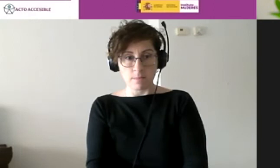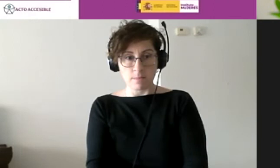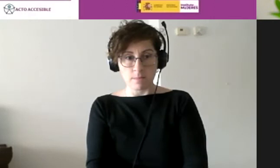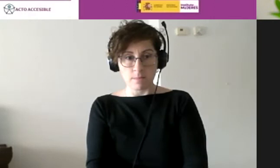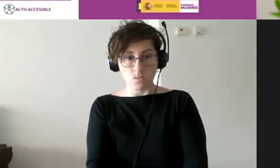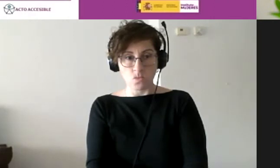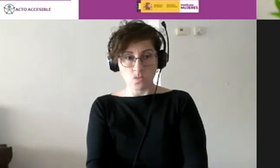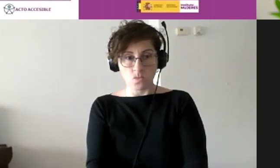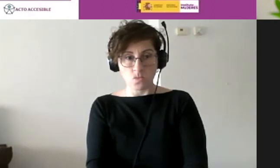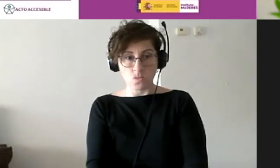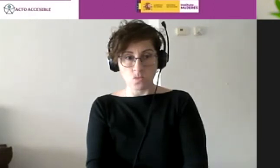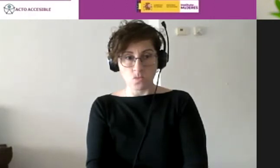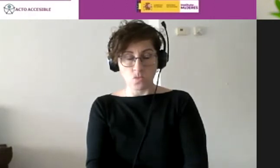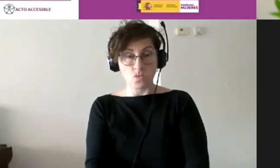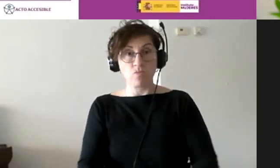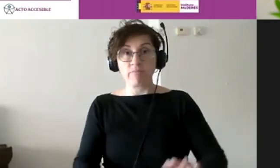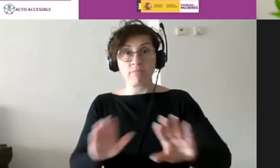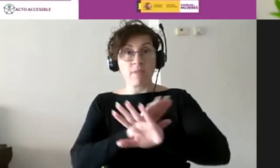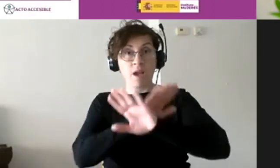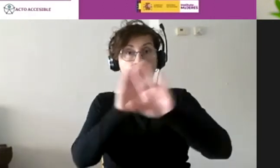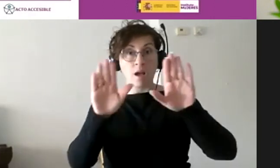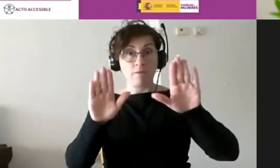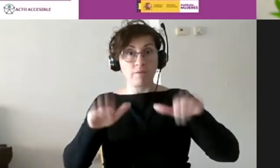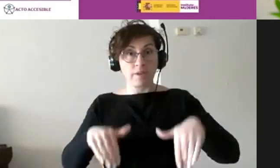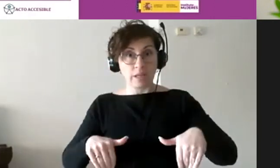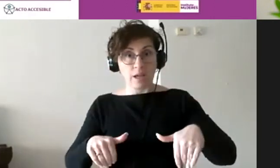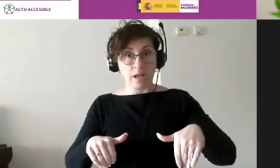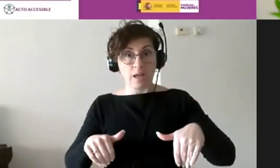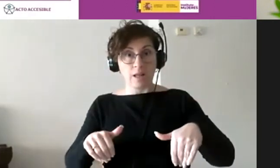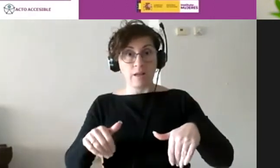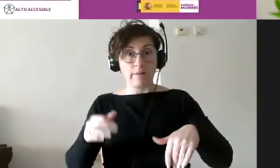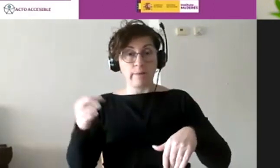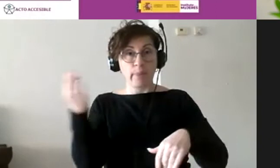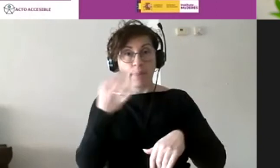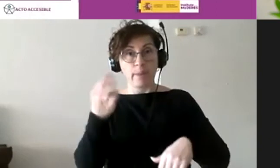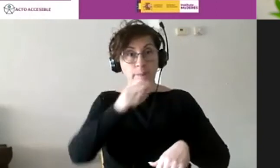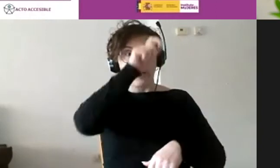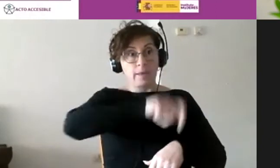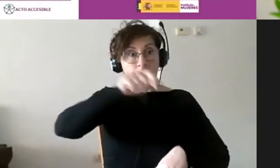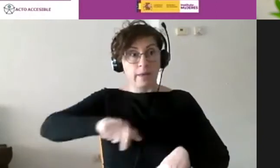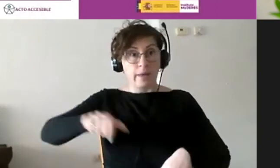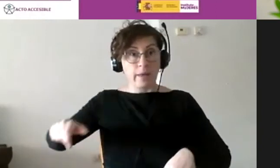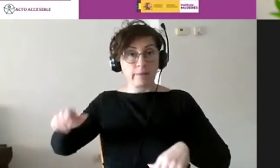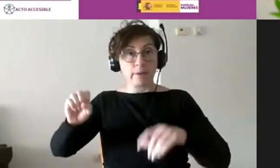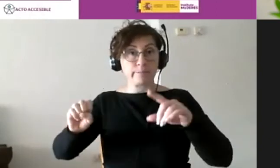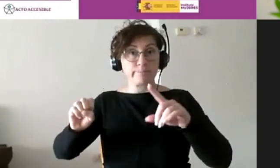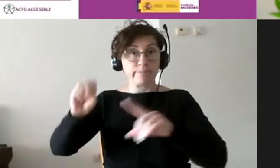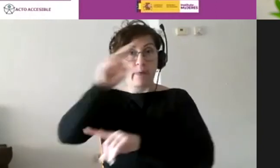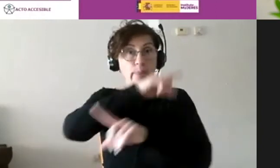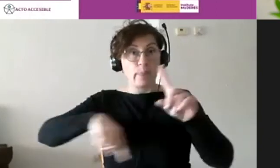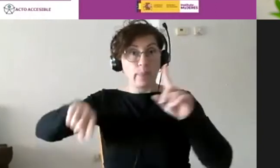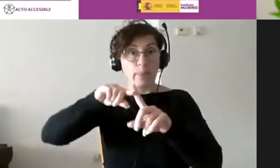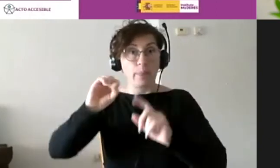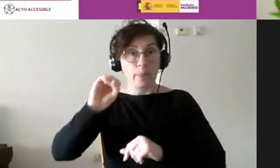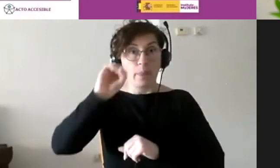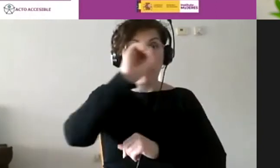but there was nowhere to bring them back because their houses were ruined, the areas were destroyed.